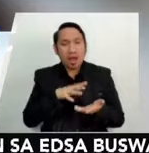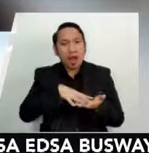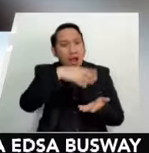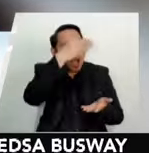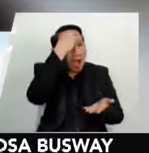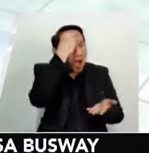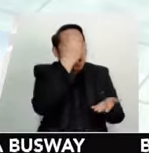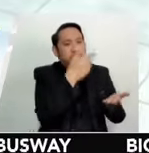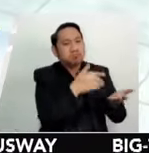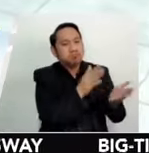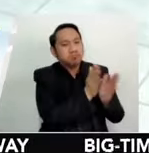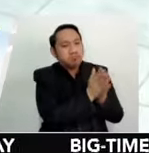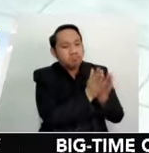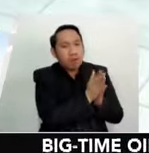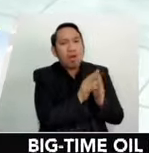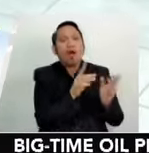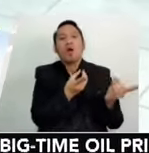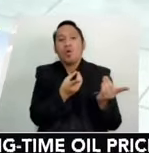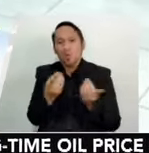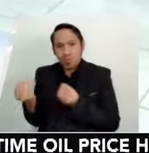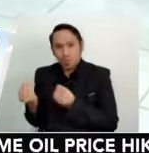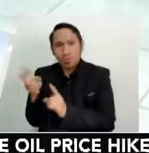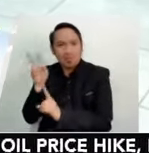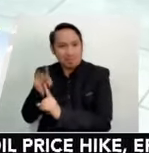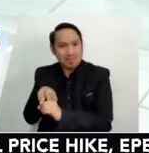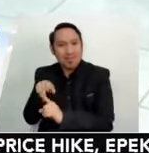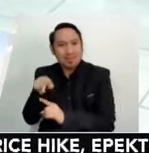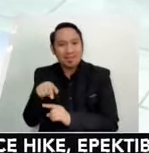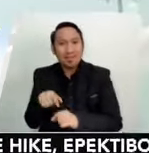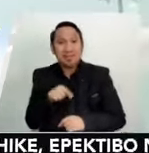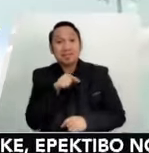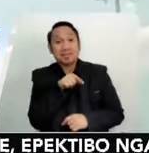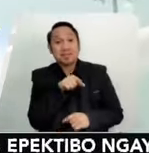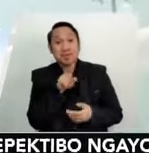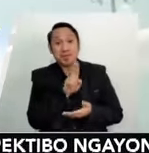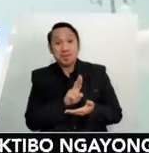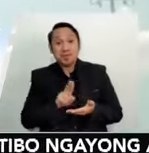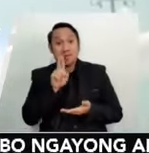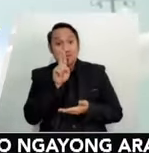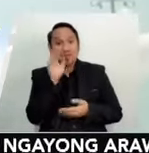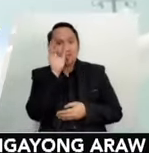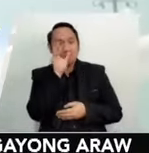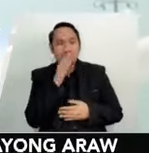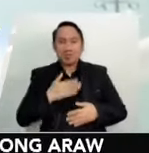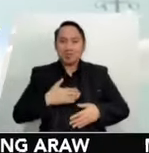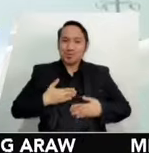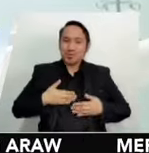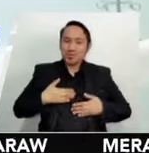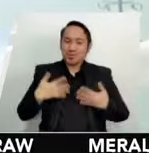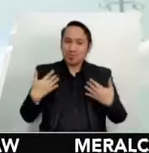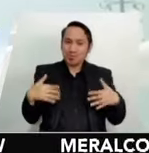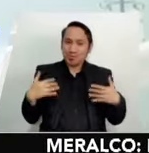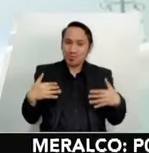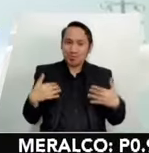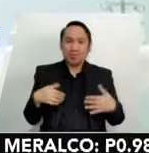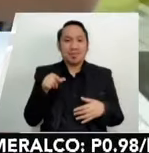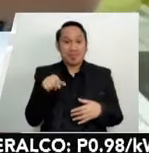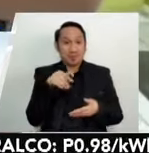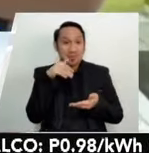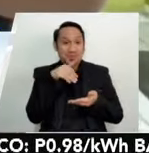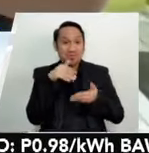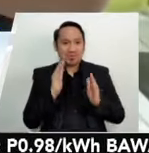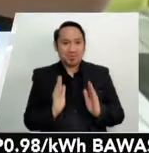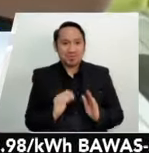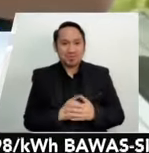kaniyang pag-aaral. Ikinatuwa naman niya ng University of Cebu, Pardo Talisay Campus, kung saan nag-aaral si Kay.